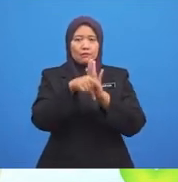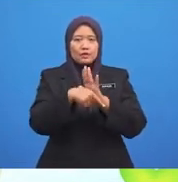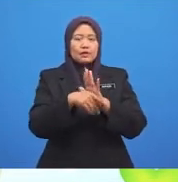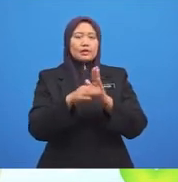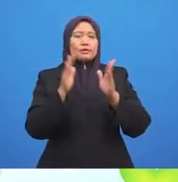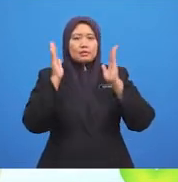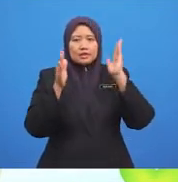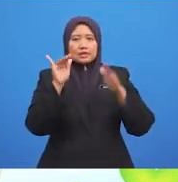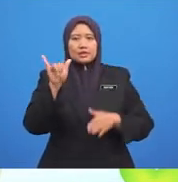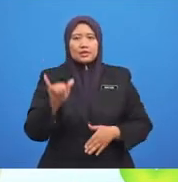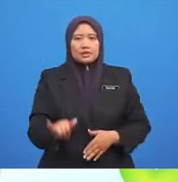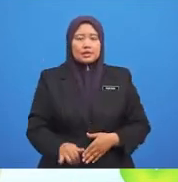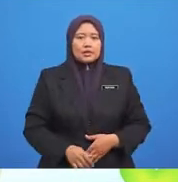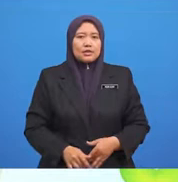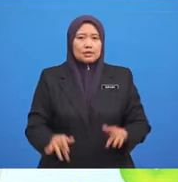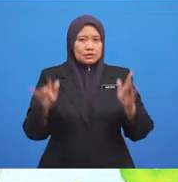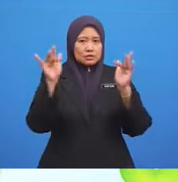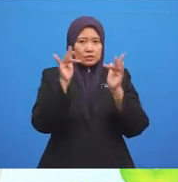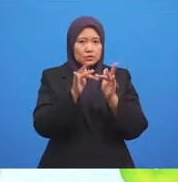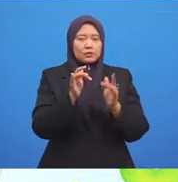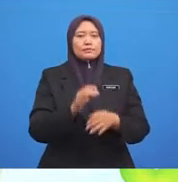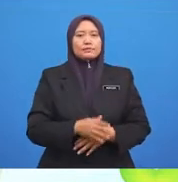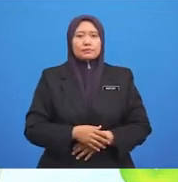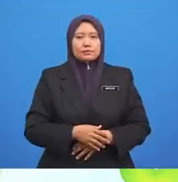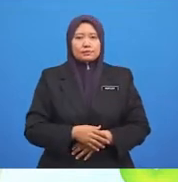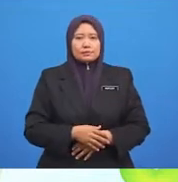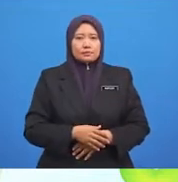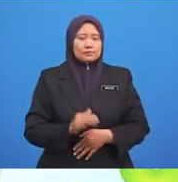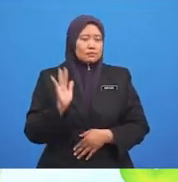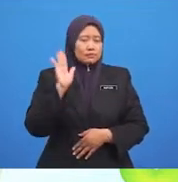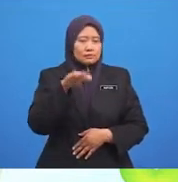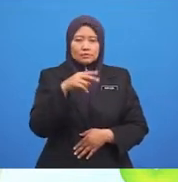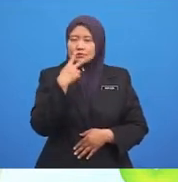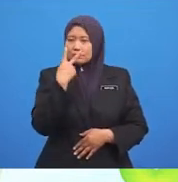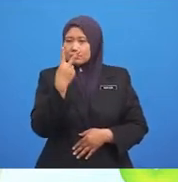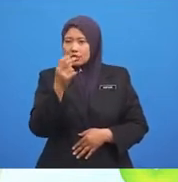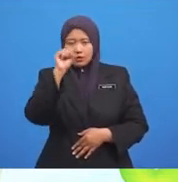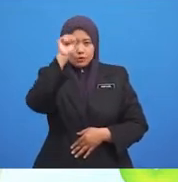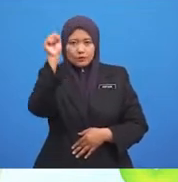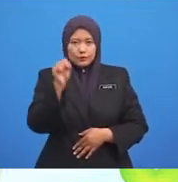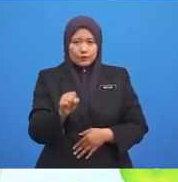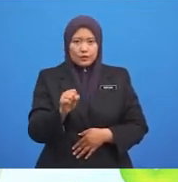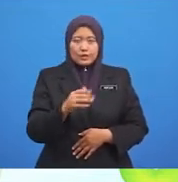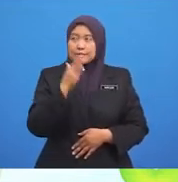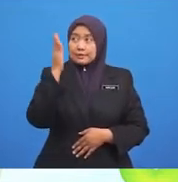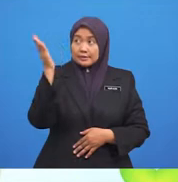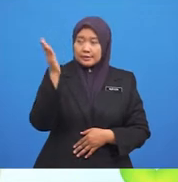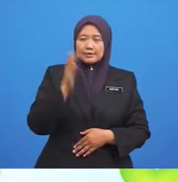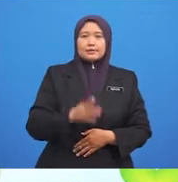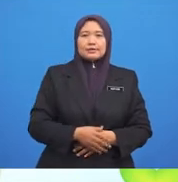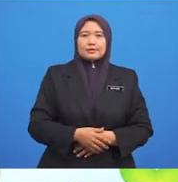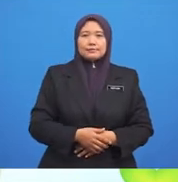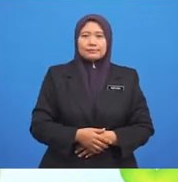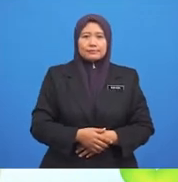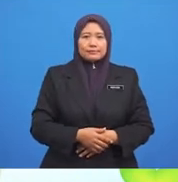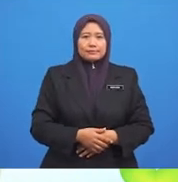sesuai. Mari sama-sama kita saksikan soalan yang akan dipaparkan sebentar